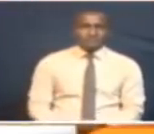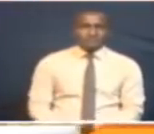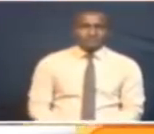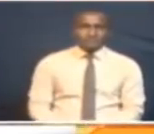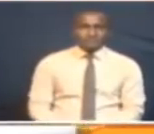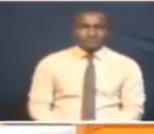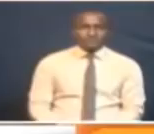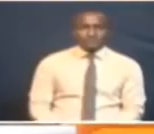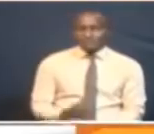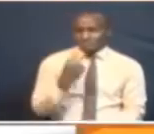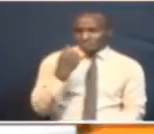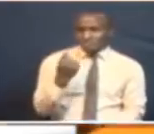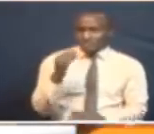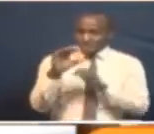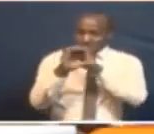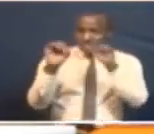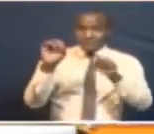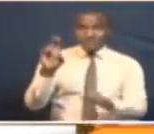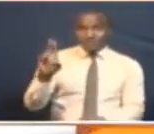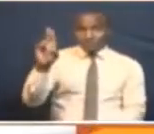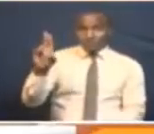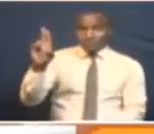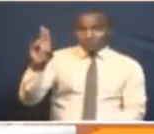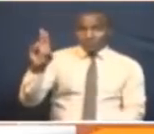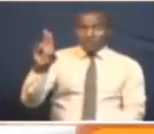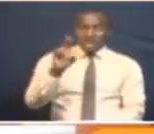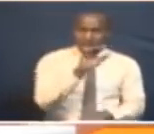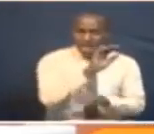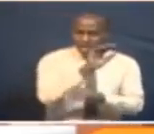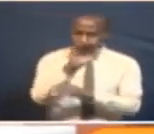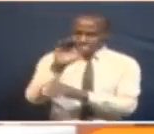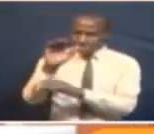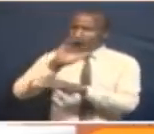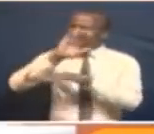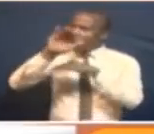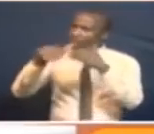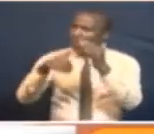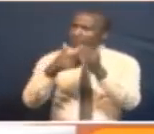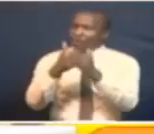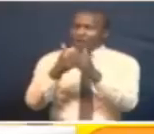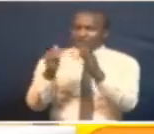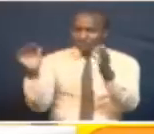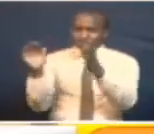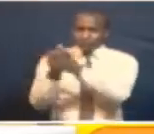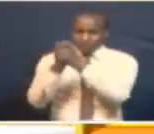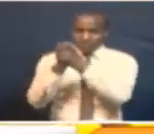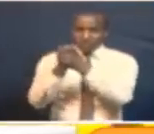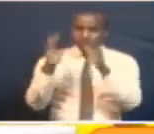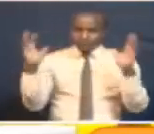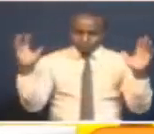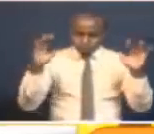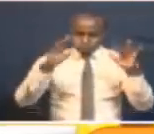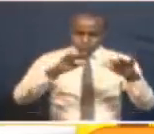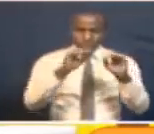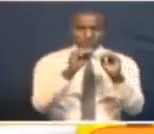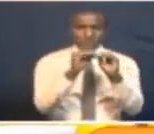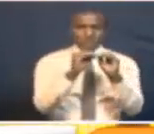Siku mbili tu baada ya Rais Uhuru Kenyatta kuitisha mkutano wa viongozi wa Jubilee kutatua masuala ibuka,